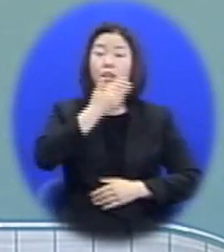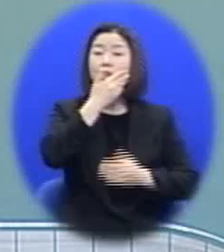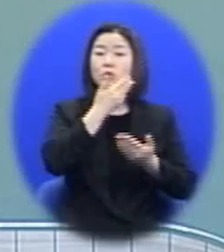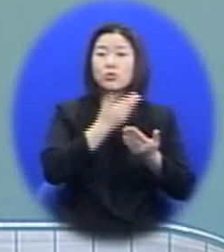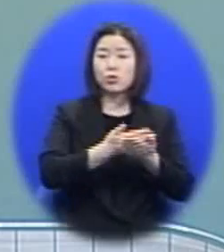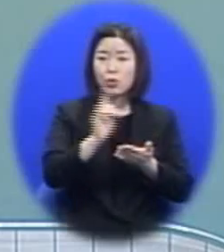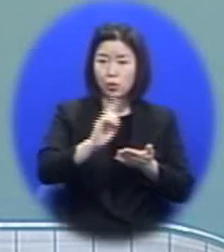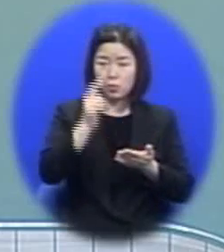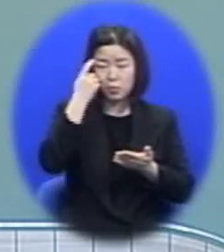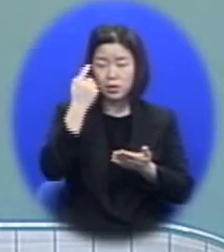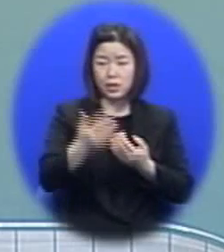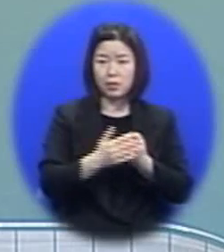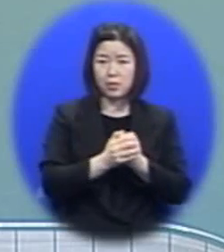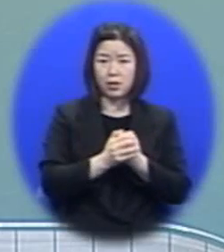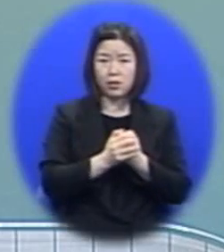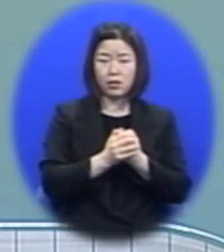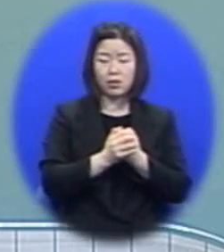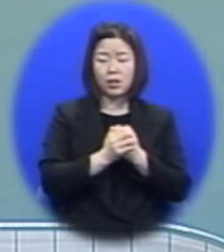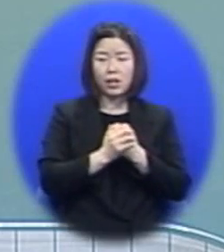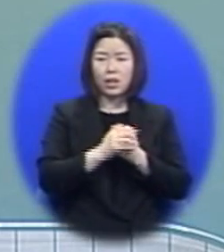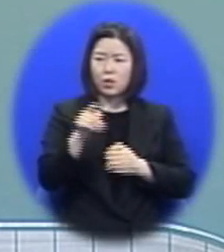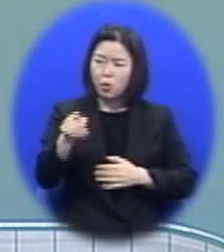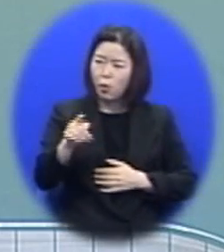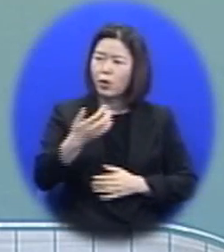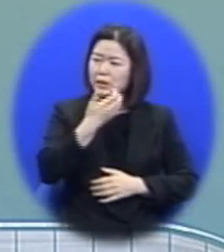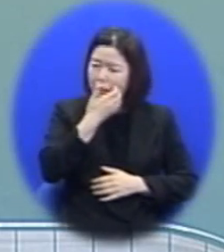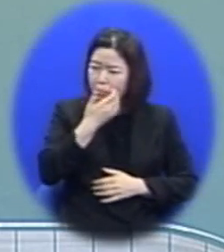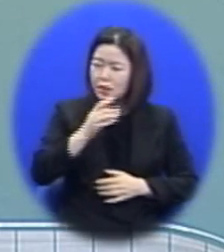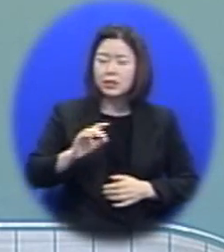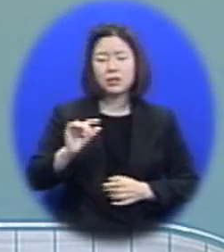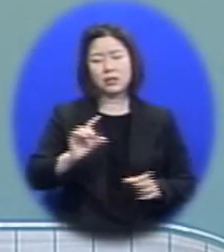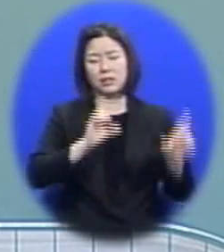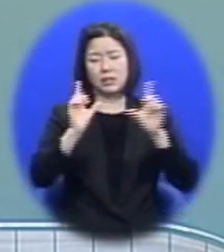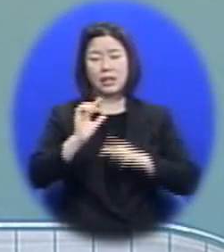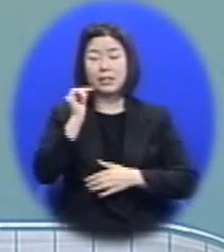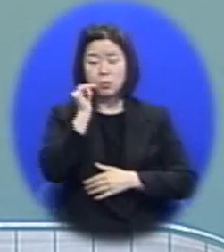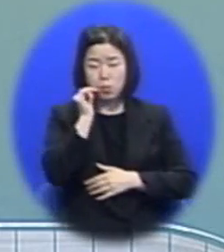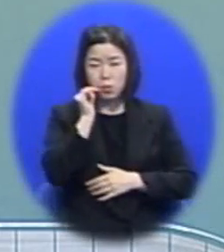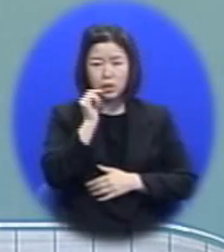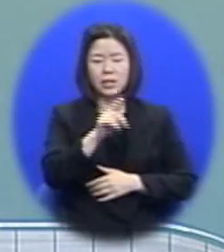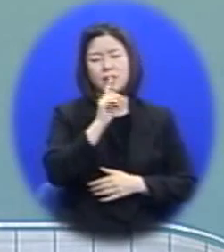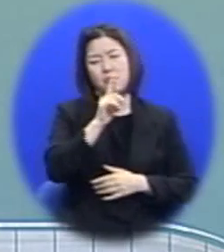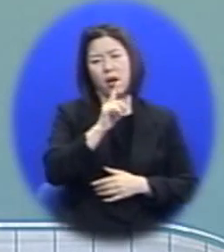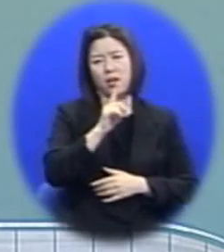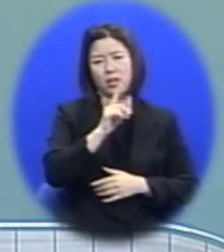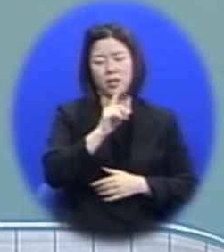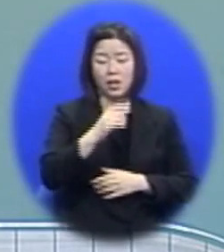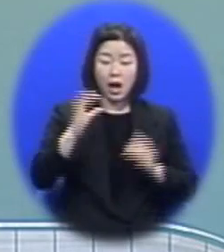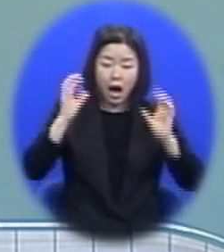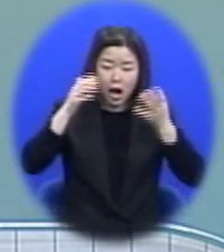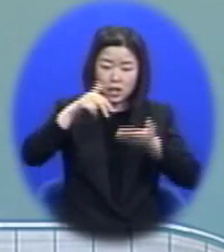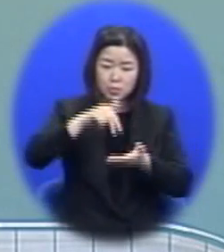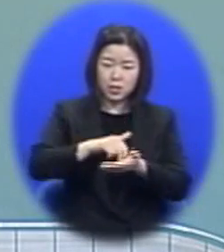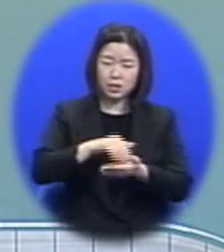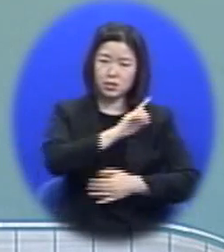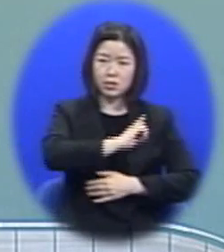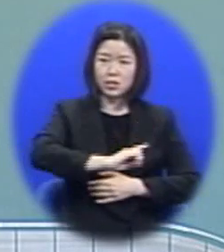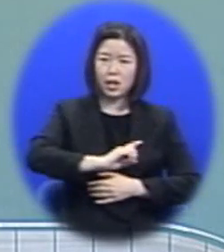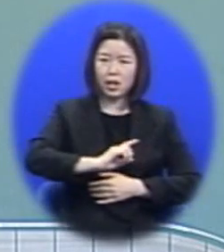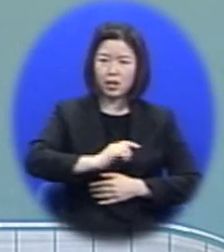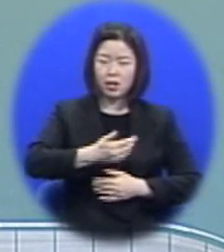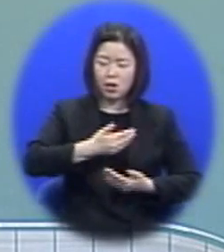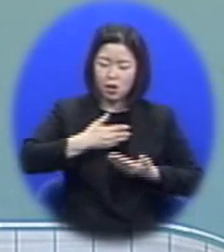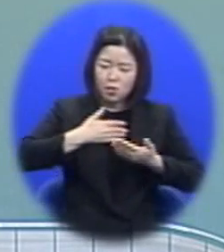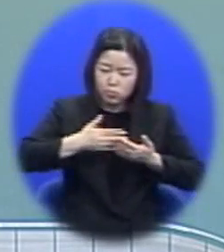창피해서 못 살겠다는 부모의 이야기입니다 이것은 자녀들에게 무서운 무서운